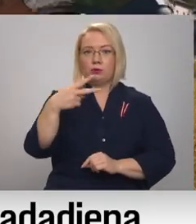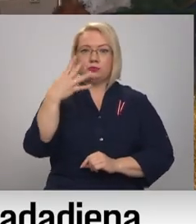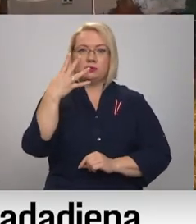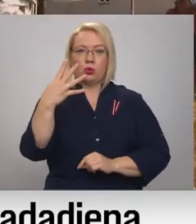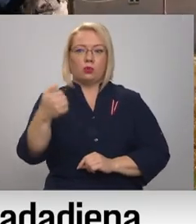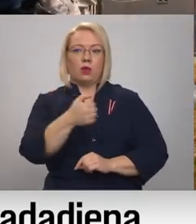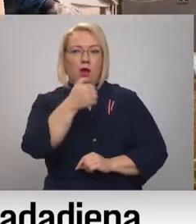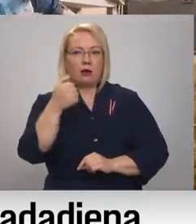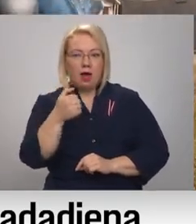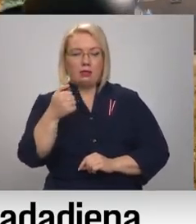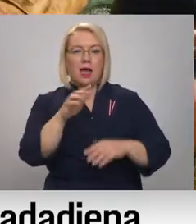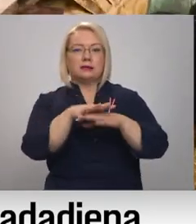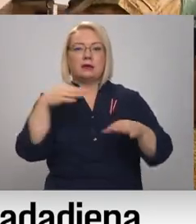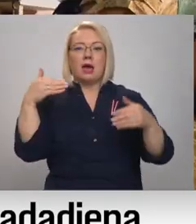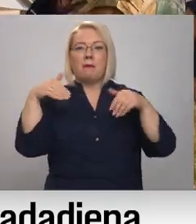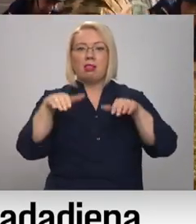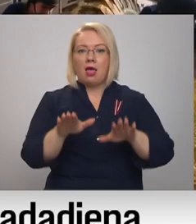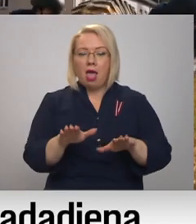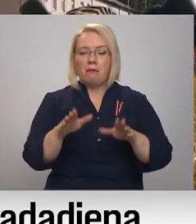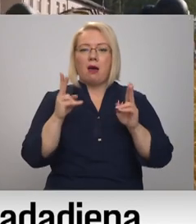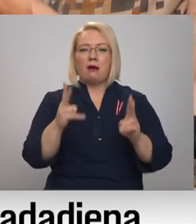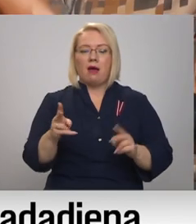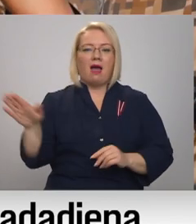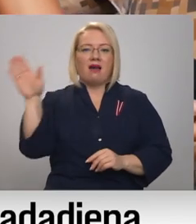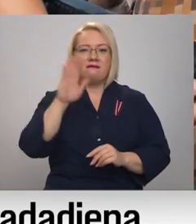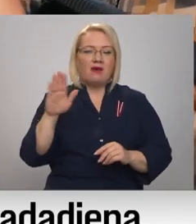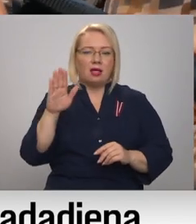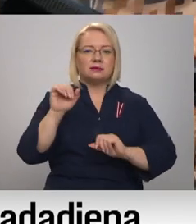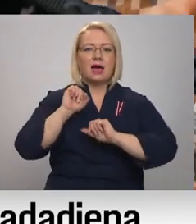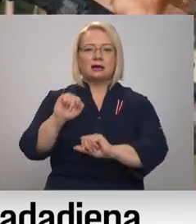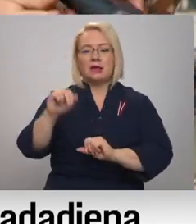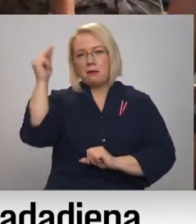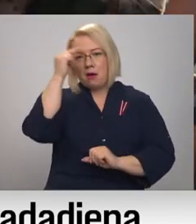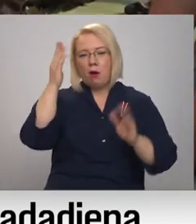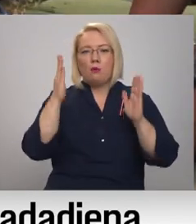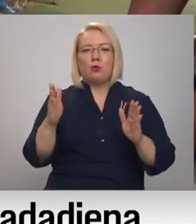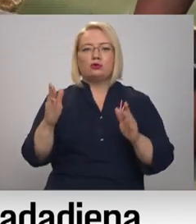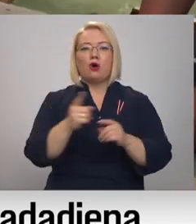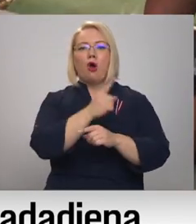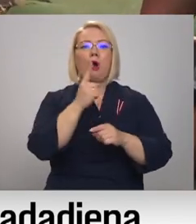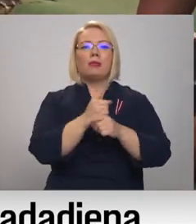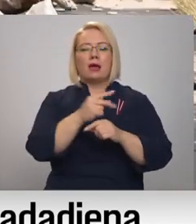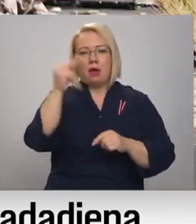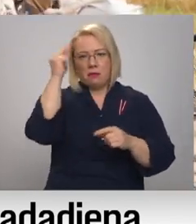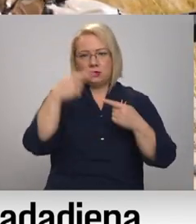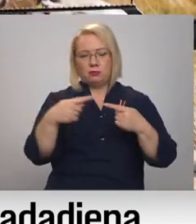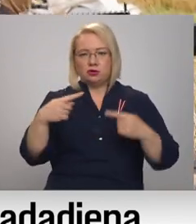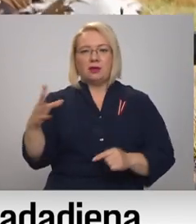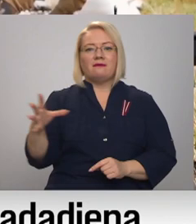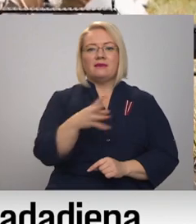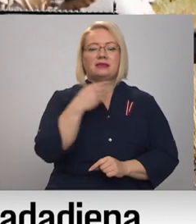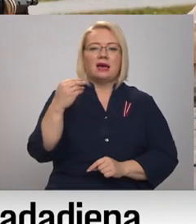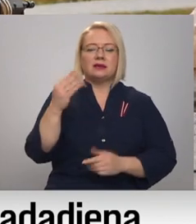Gada tad Saeima ir lēmusi, ka valsts aizsardzības mācība būs obligātais priekšmets visās vidējās